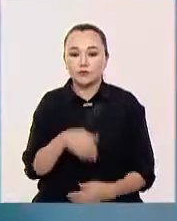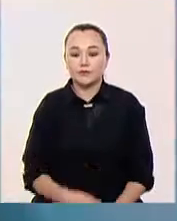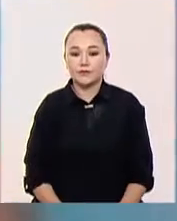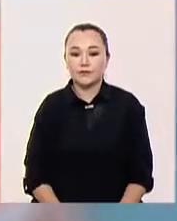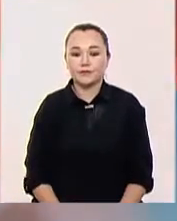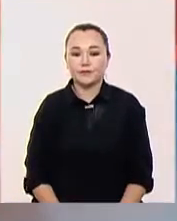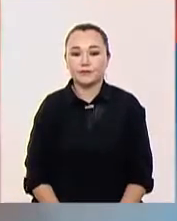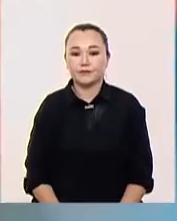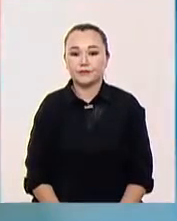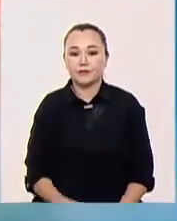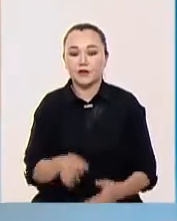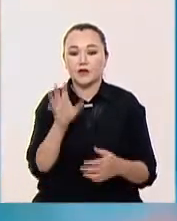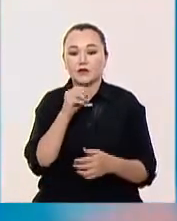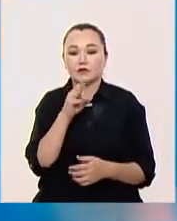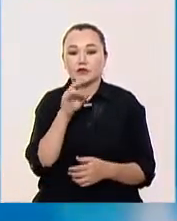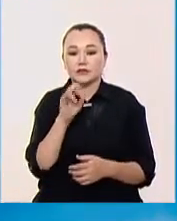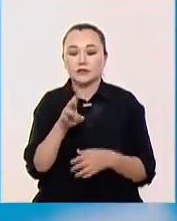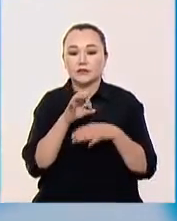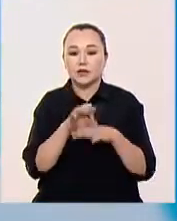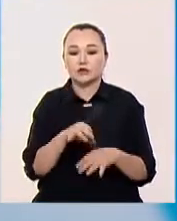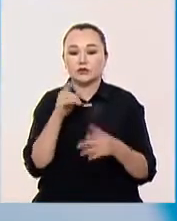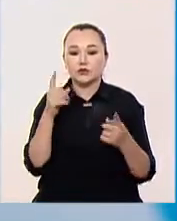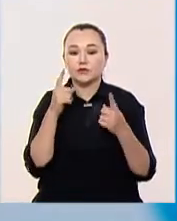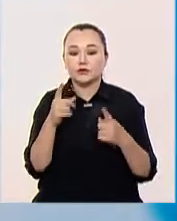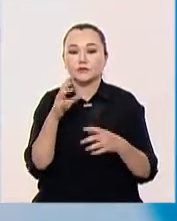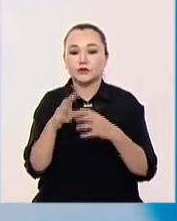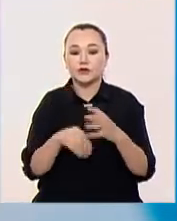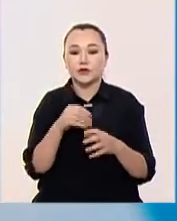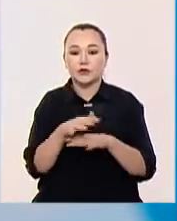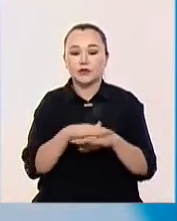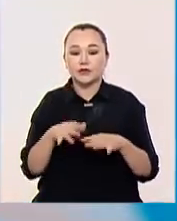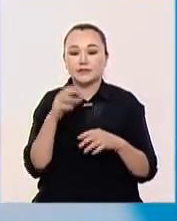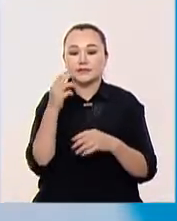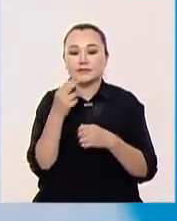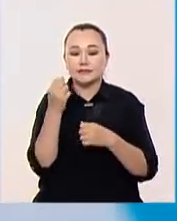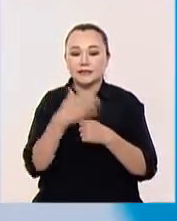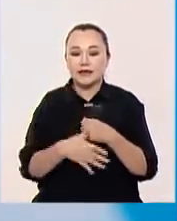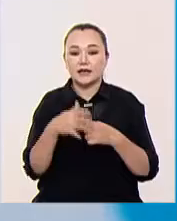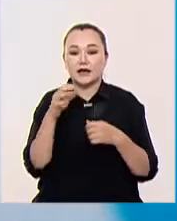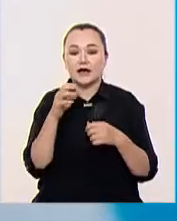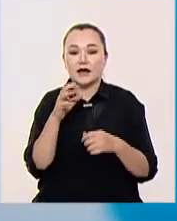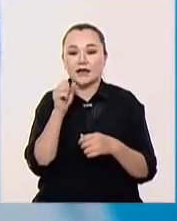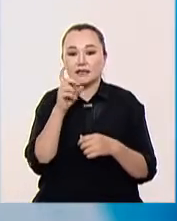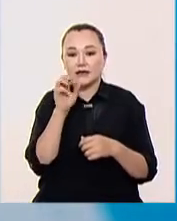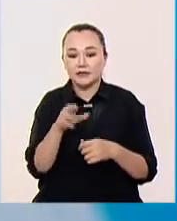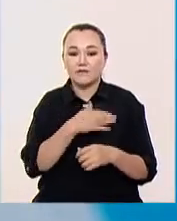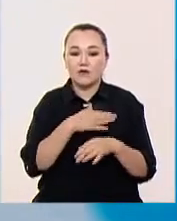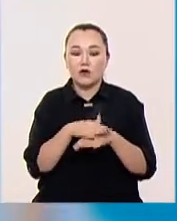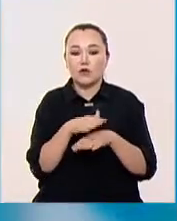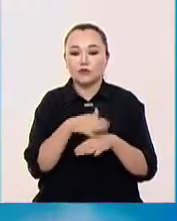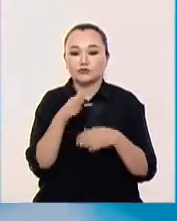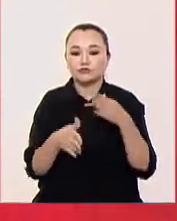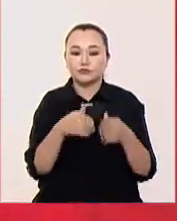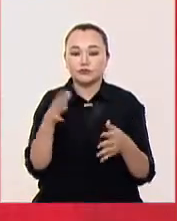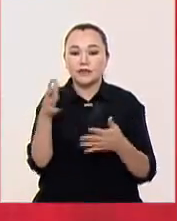и в туркестане прошел крупнейший международный центрально-азиатский форум волонтеров на своей площадке он